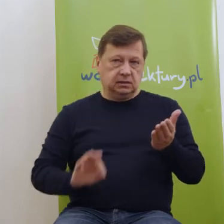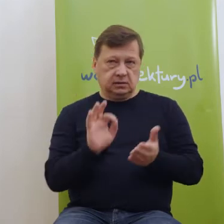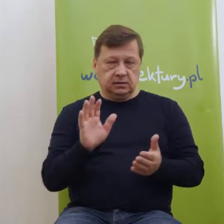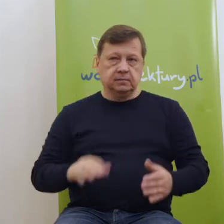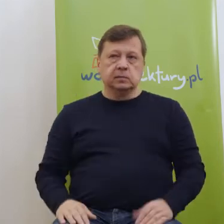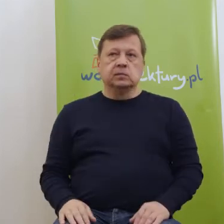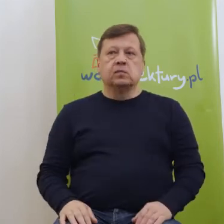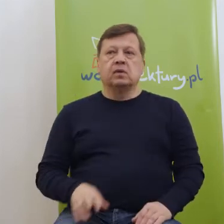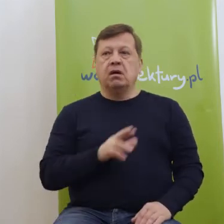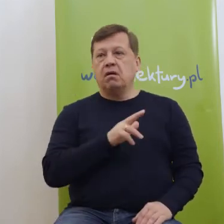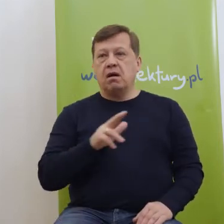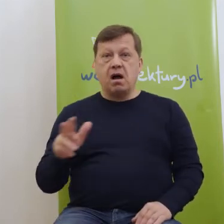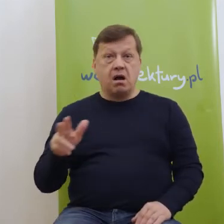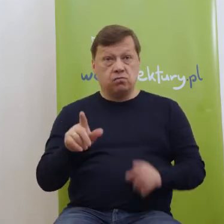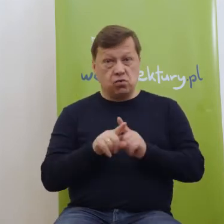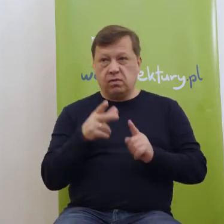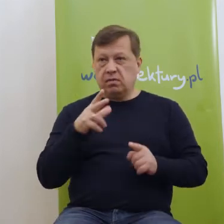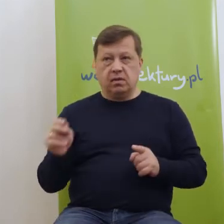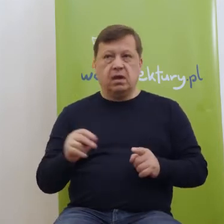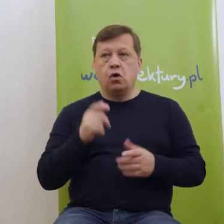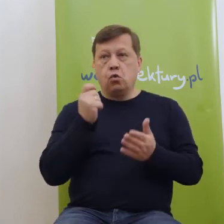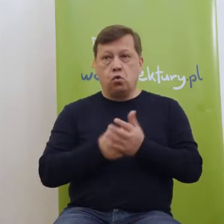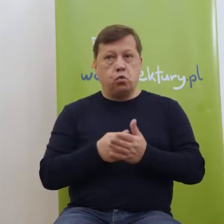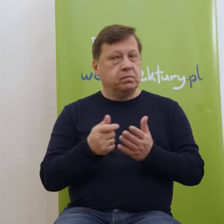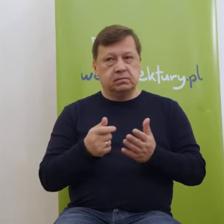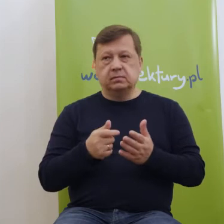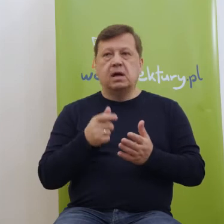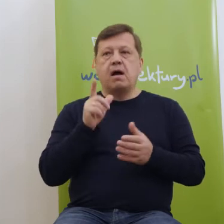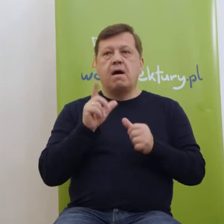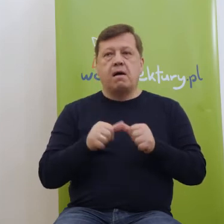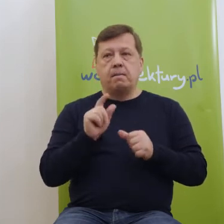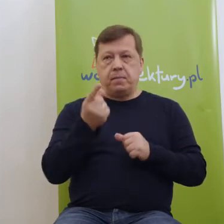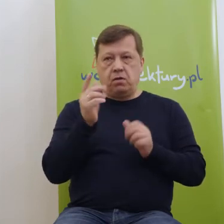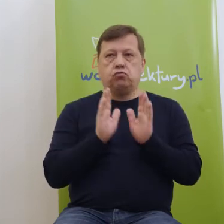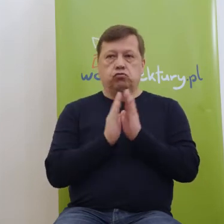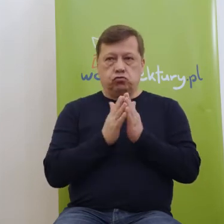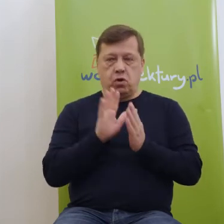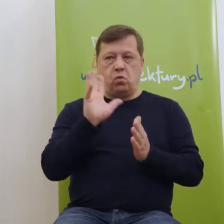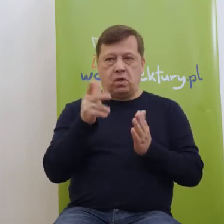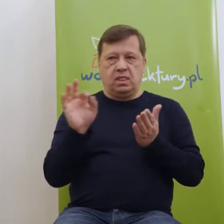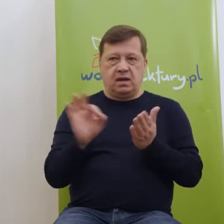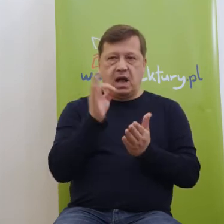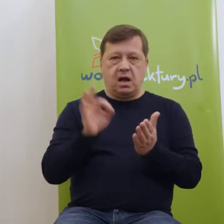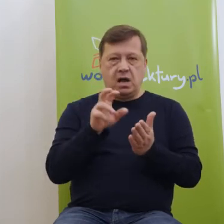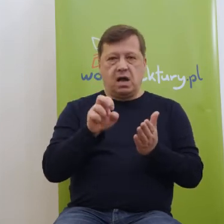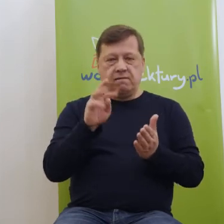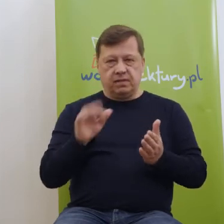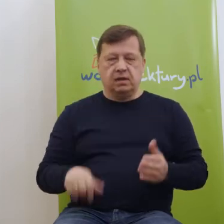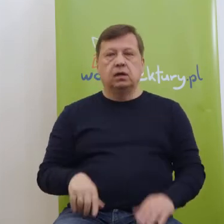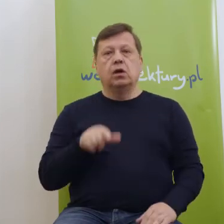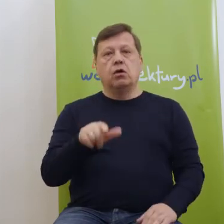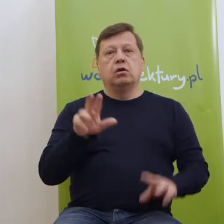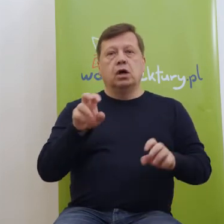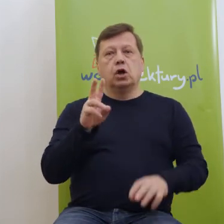to wtedy nikt by sobie nie mógł pozwolić na to, żeby to kupić, ale na pierwszym egzemplarzu tak. Ale i Konkol,